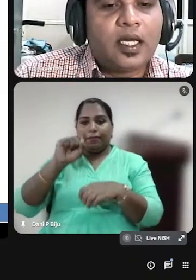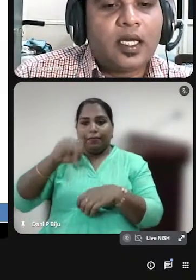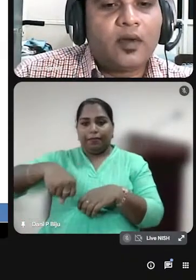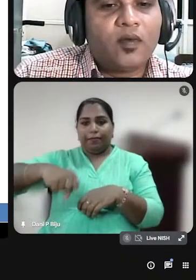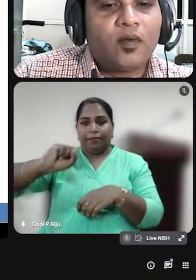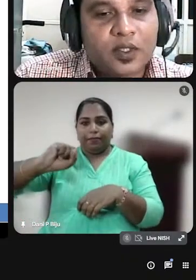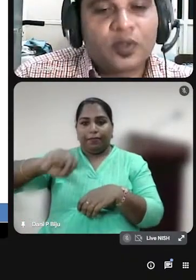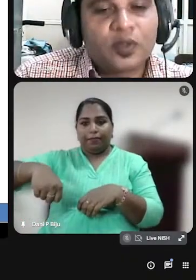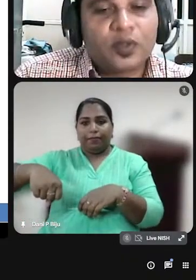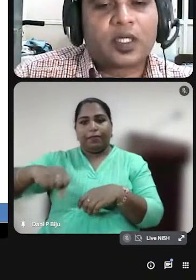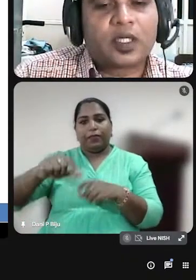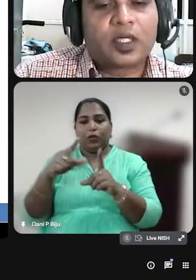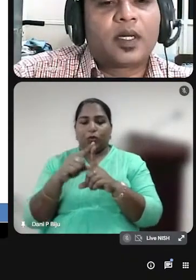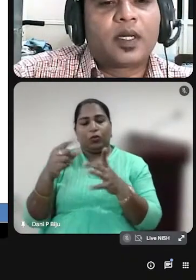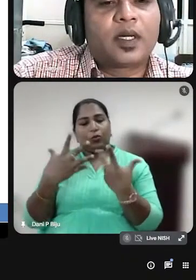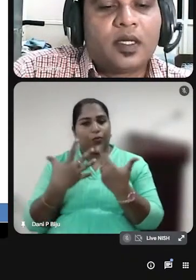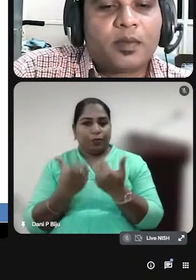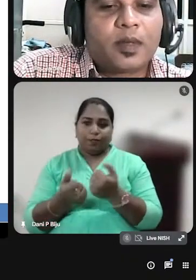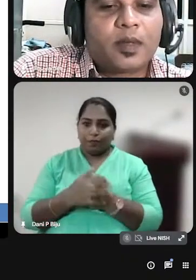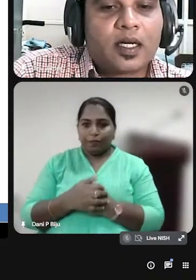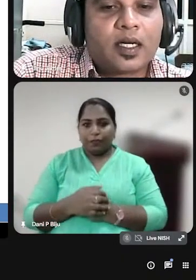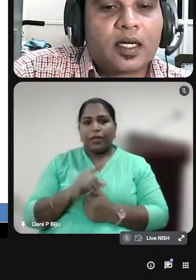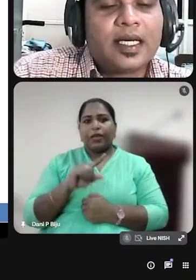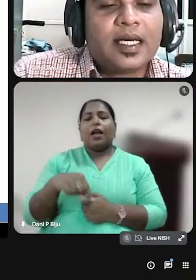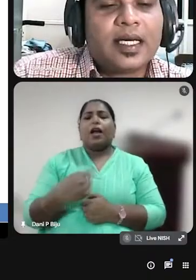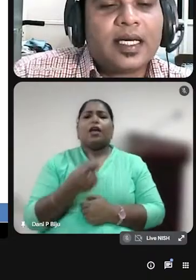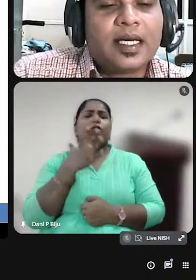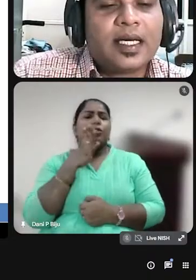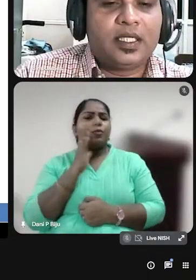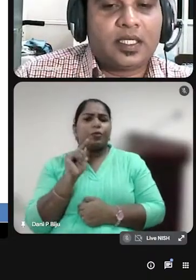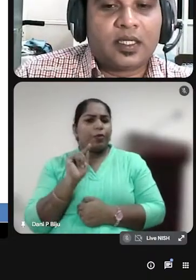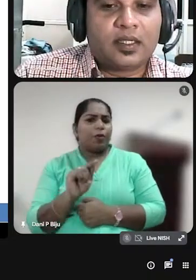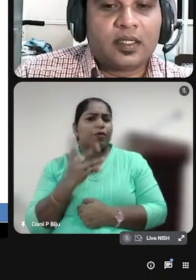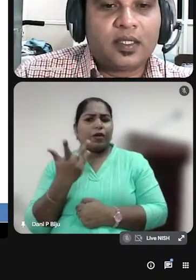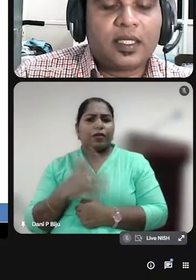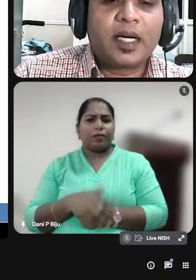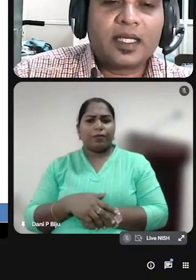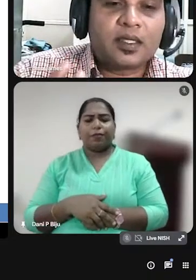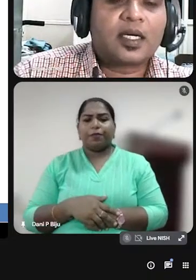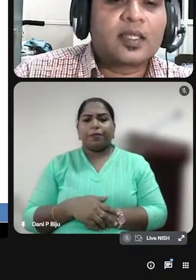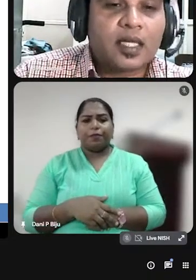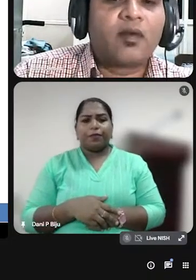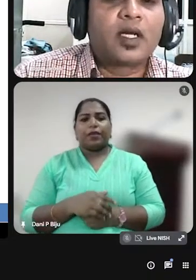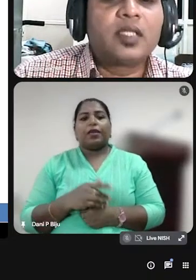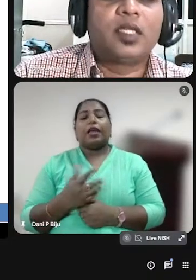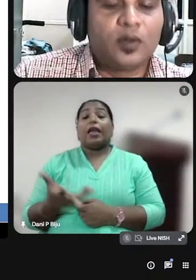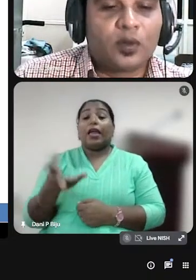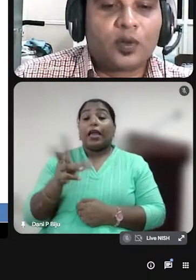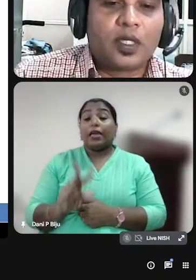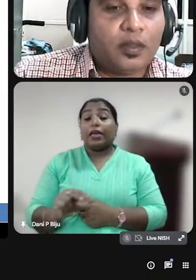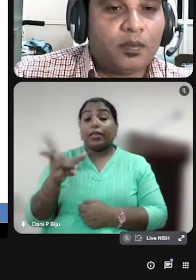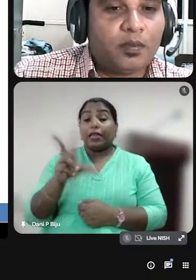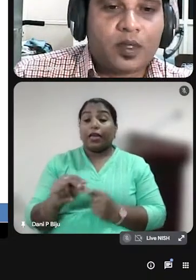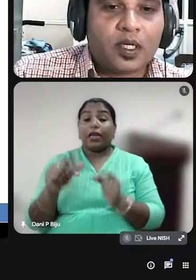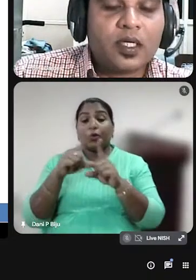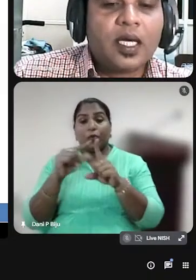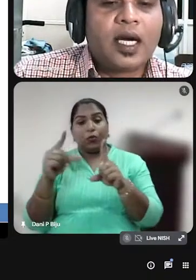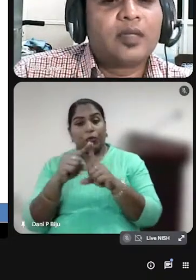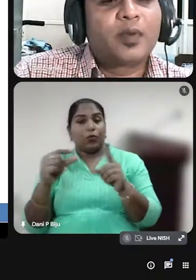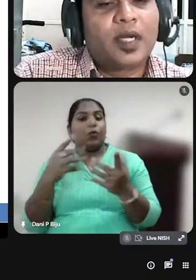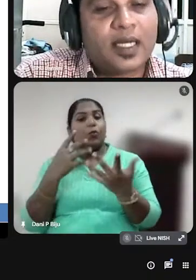ഇതിന്റെ മറ്റൊരു പ്രധാനപ്പെട്ട കാര്യം എനിക്ക് പറയാനുള്ളത് റെപ്പറ്റീഷൻ. നമ്മൾ എത്ര തവണ ചെയ്യുന്നു എന്നുള്ളത്